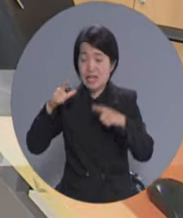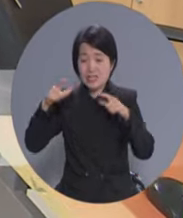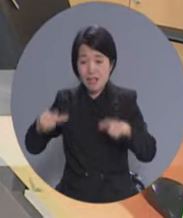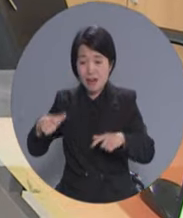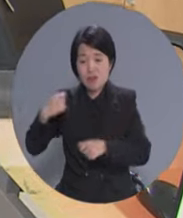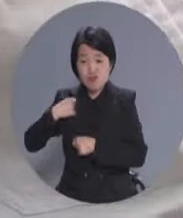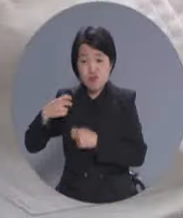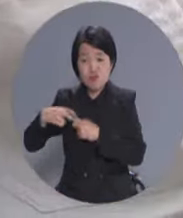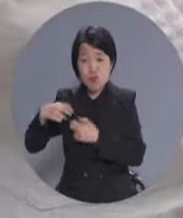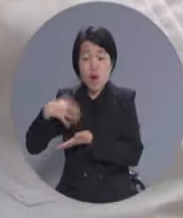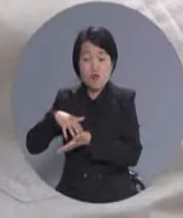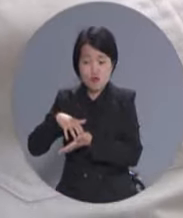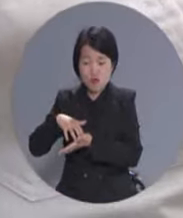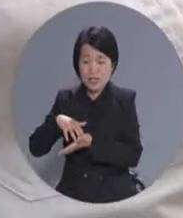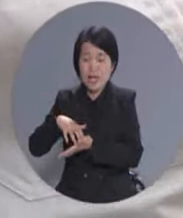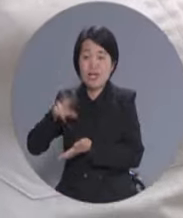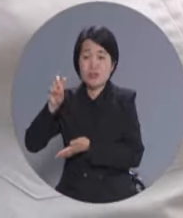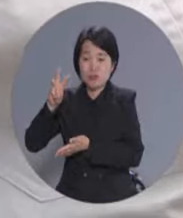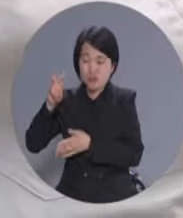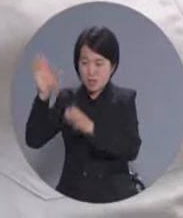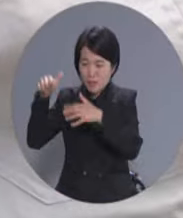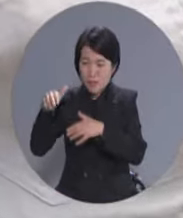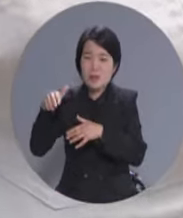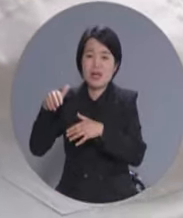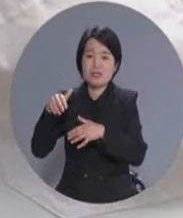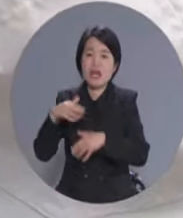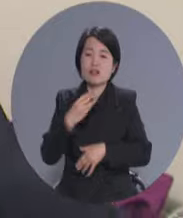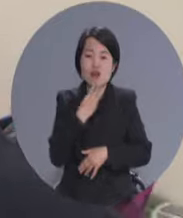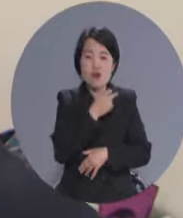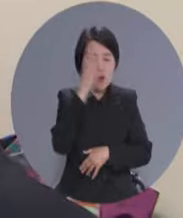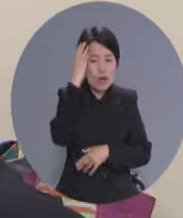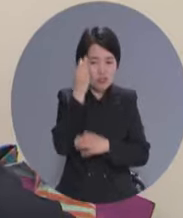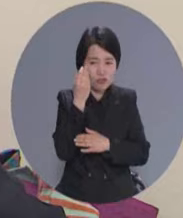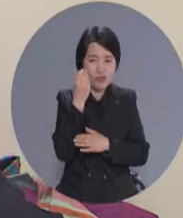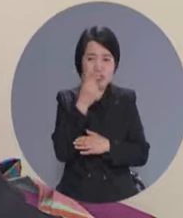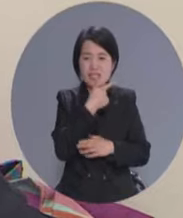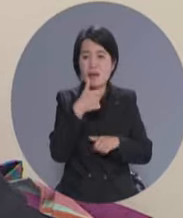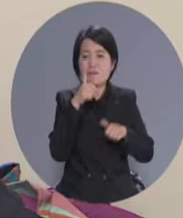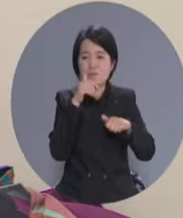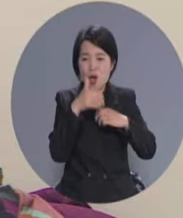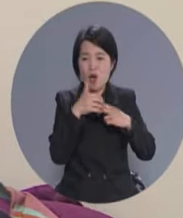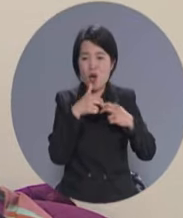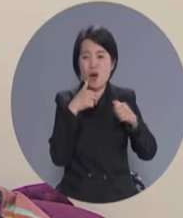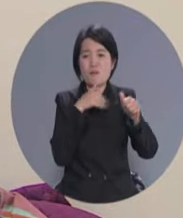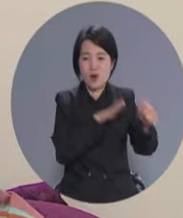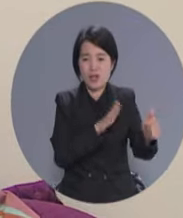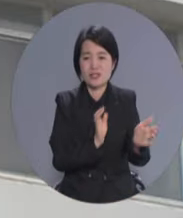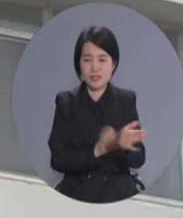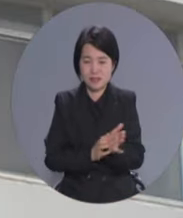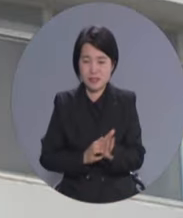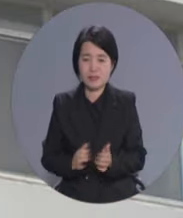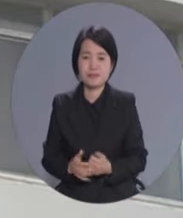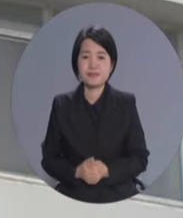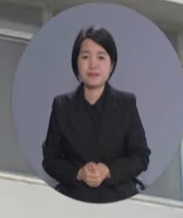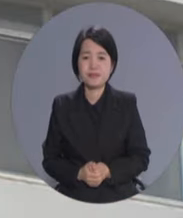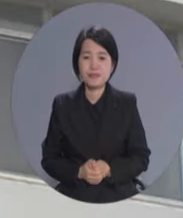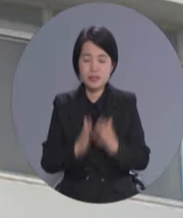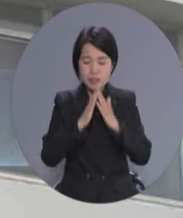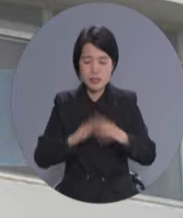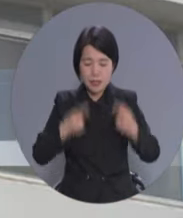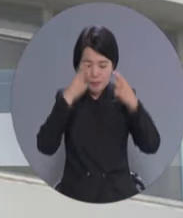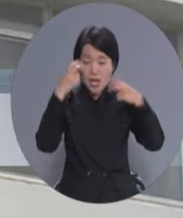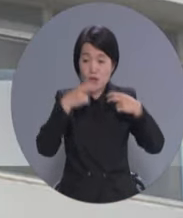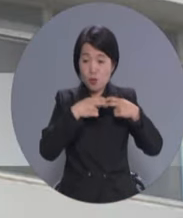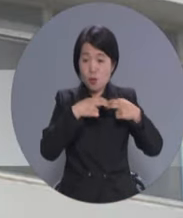23명의 공보의를 차출해 서울과 화순 등 의료 기관으로 보냈습니다 전남대학교